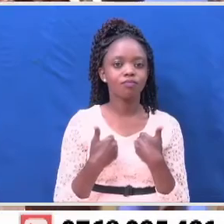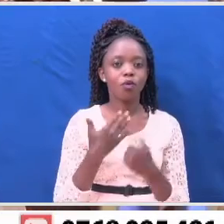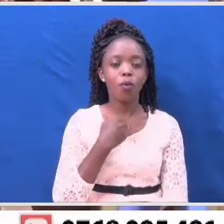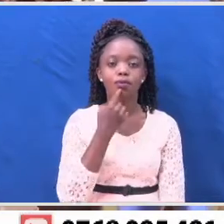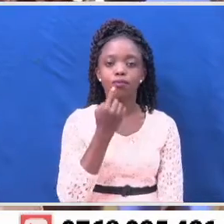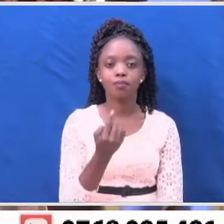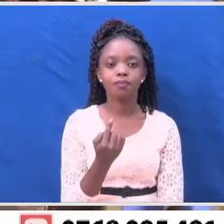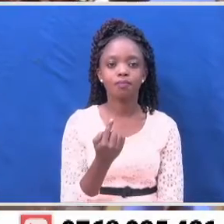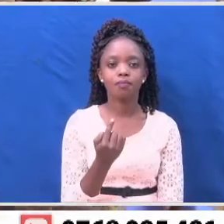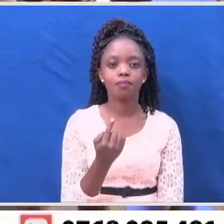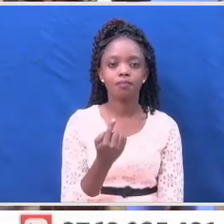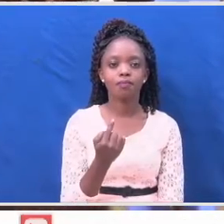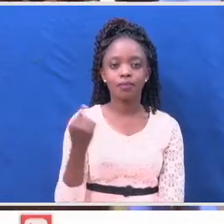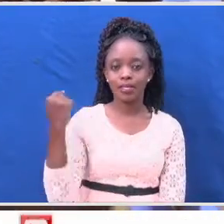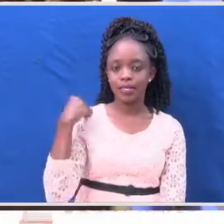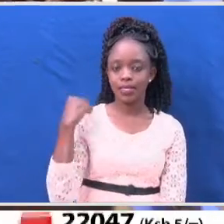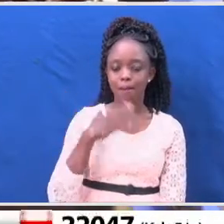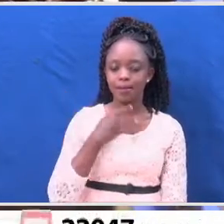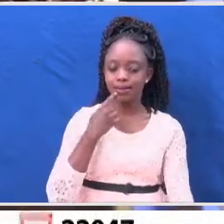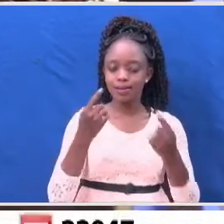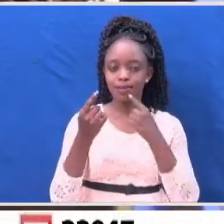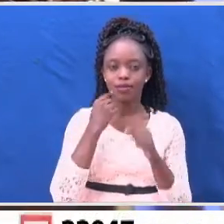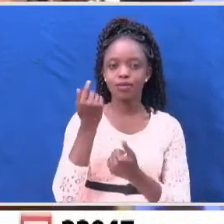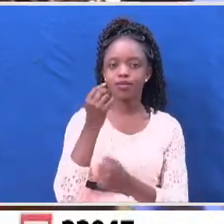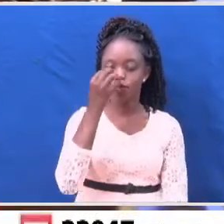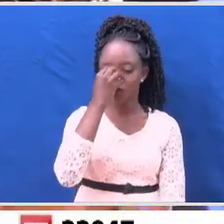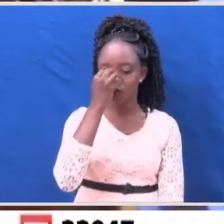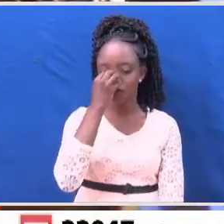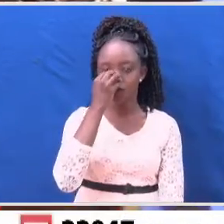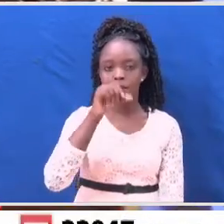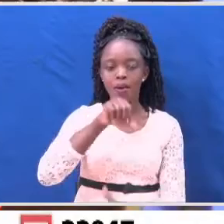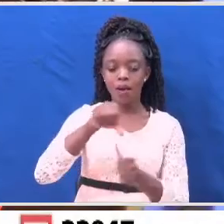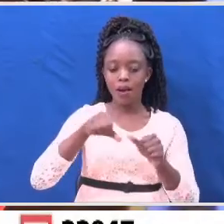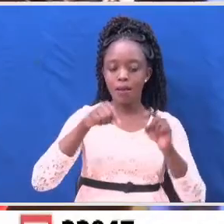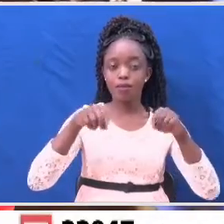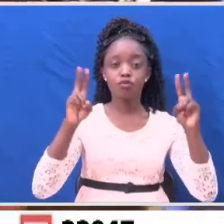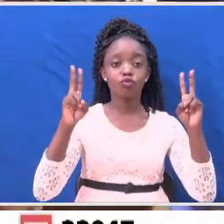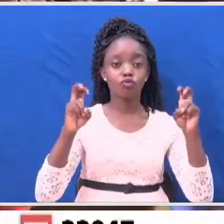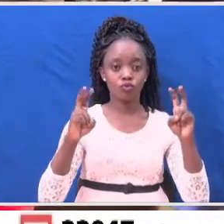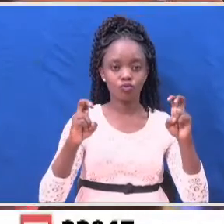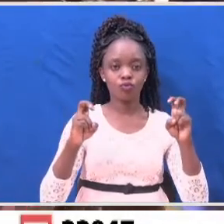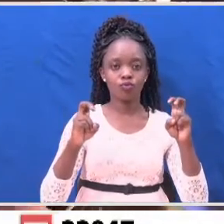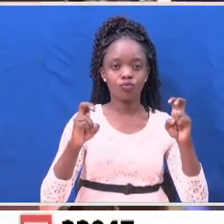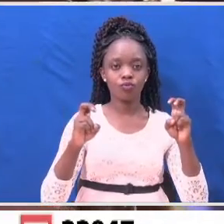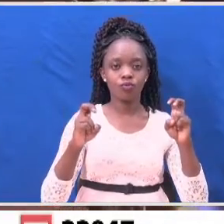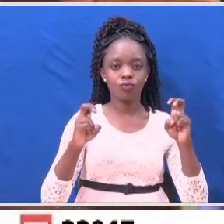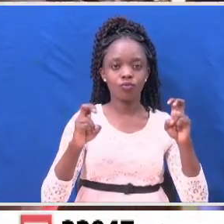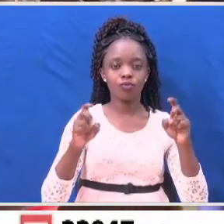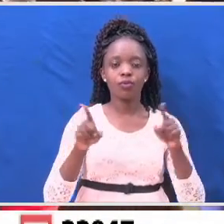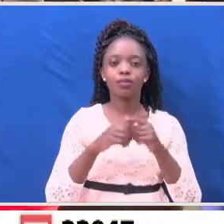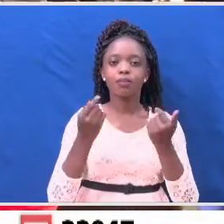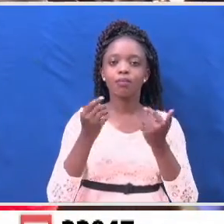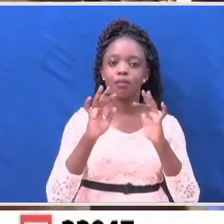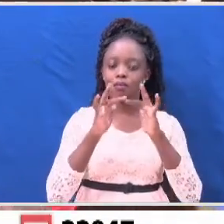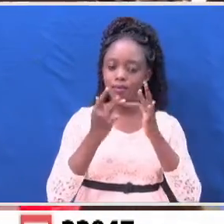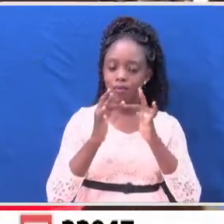kusema, jana niliongea na Deputy President juu ya hii maneno, na hata aliweka kwa mtandao, na